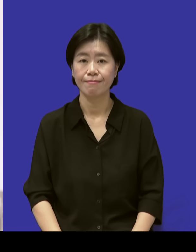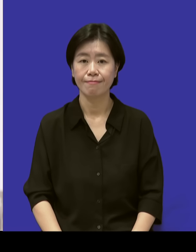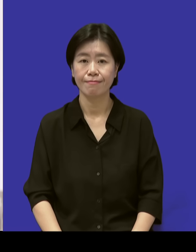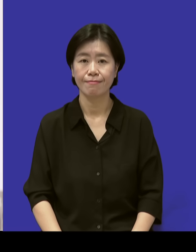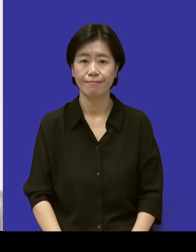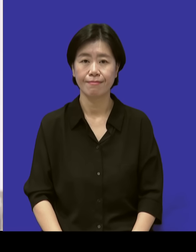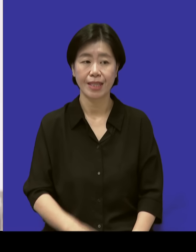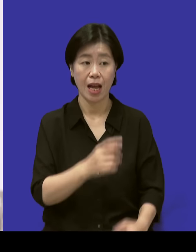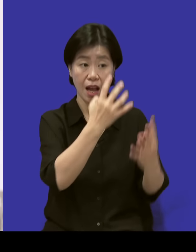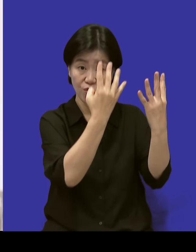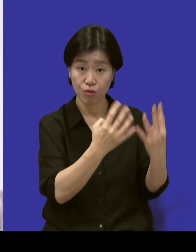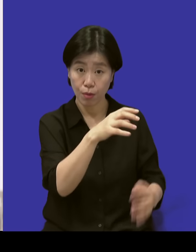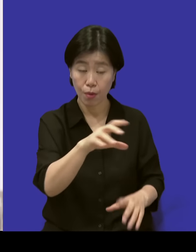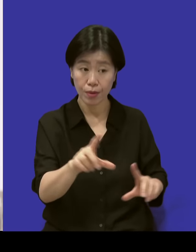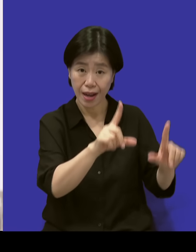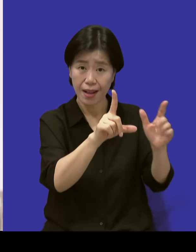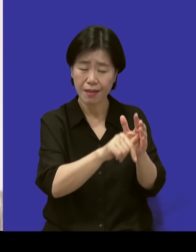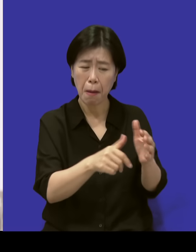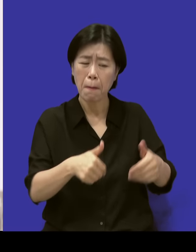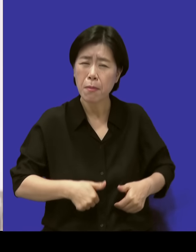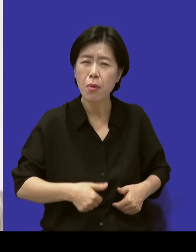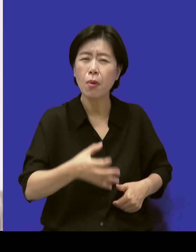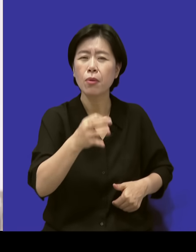넣어주고. 어머나. 그래가지고